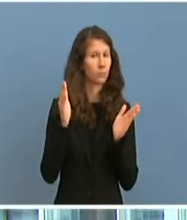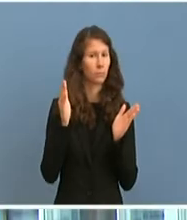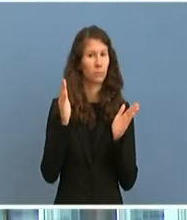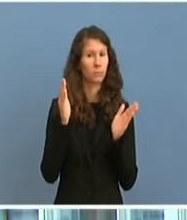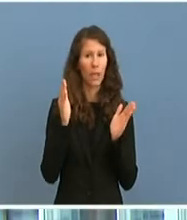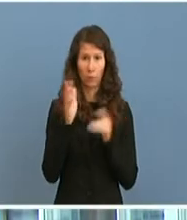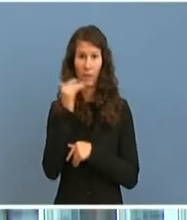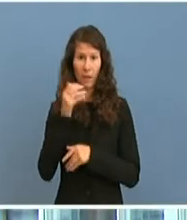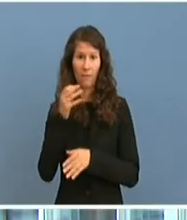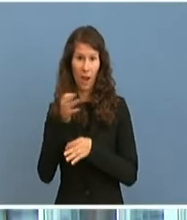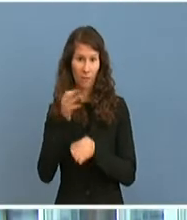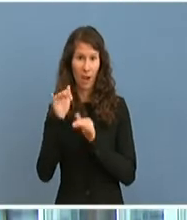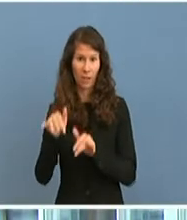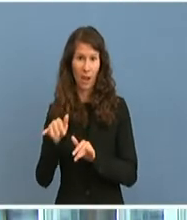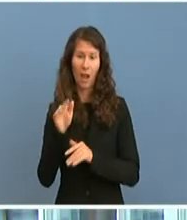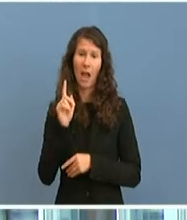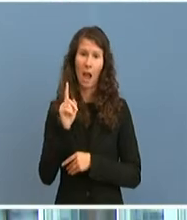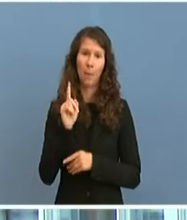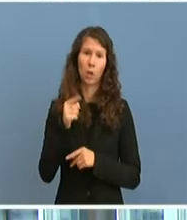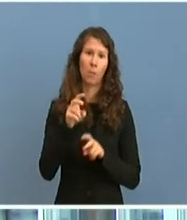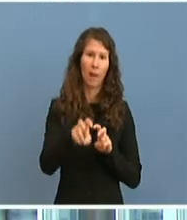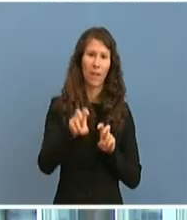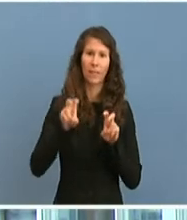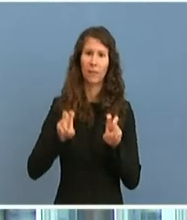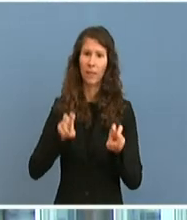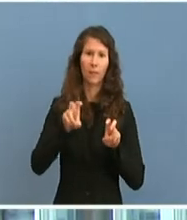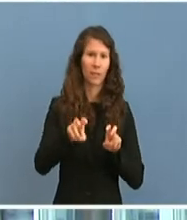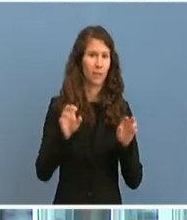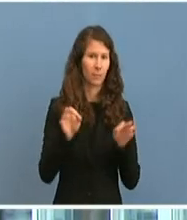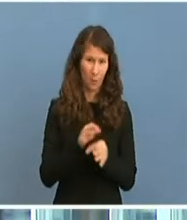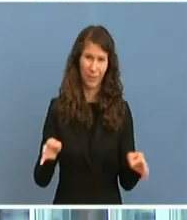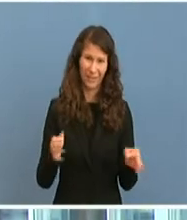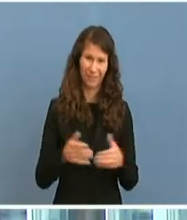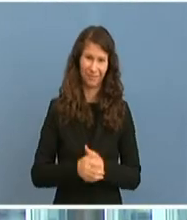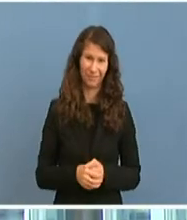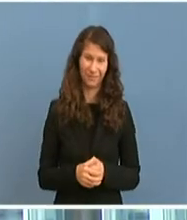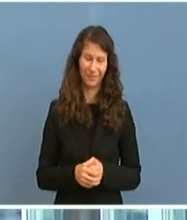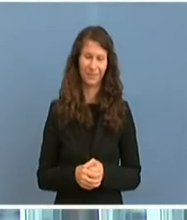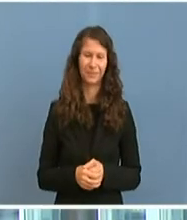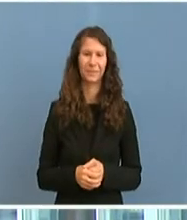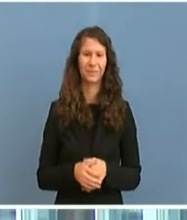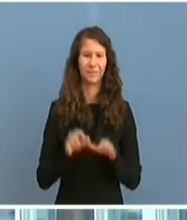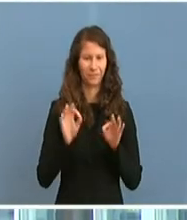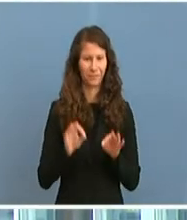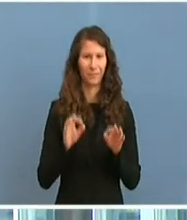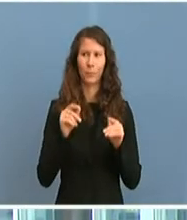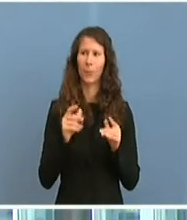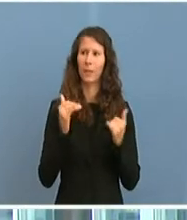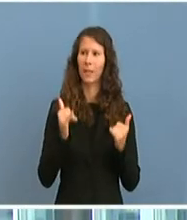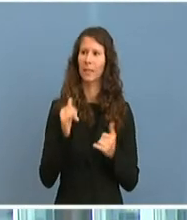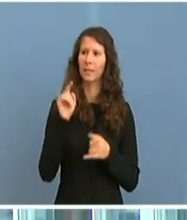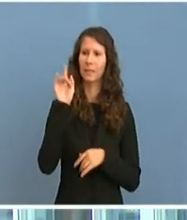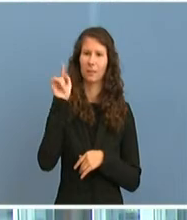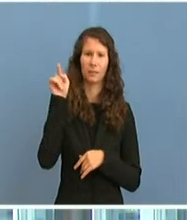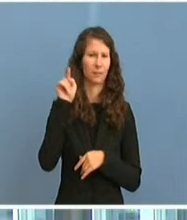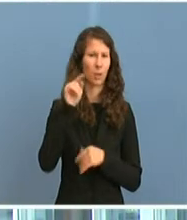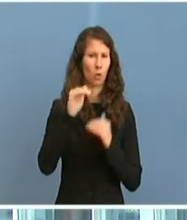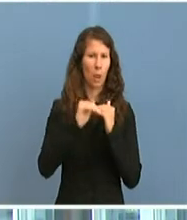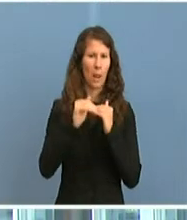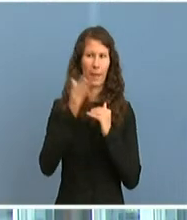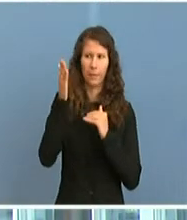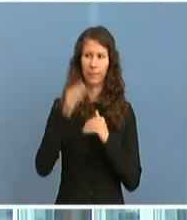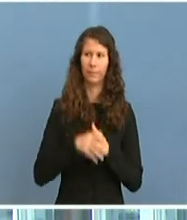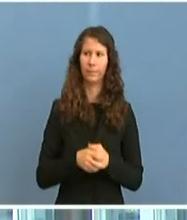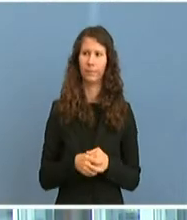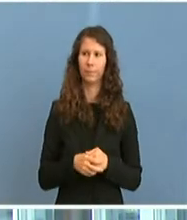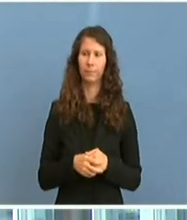viele Fragen, die haben wir, aber dann müssen wir nämlich nicht nochmal hin und her wechseln. Dann bin ich jetzt bei dem Kollegen in der Mitte links. Nein,